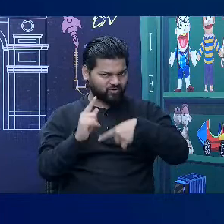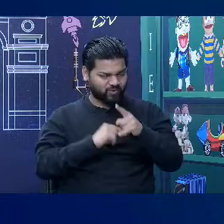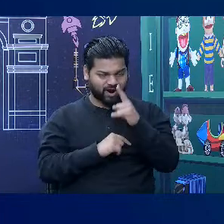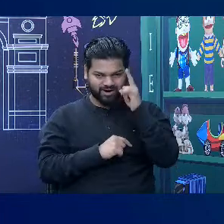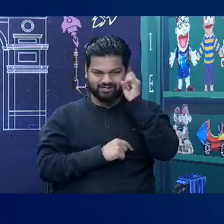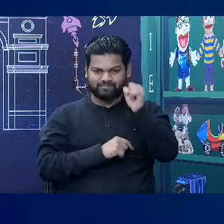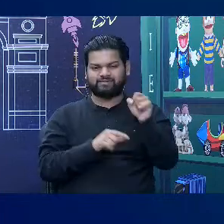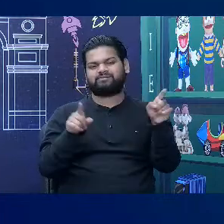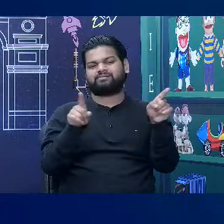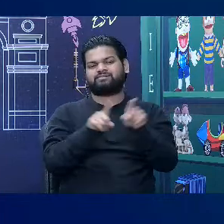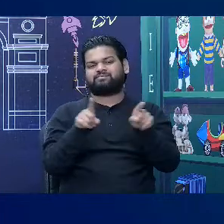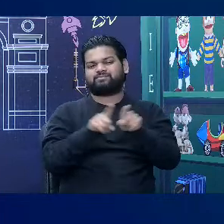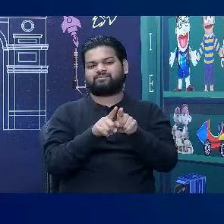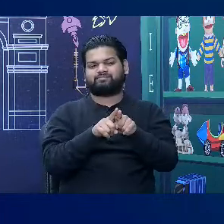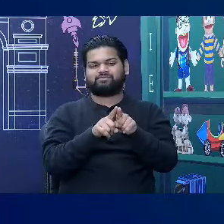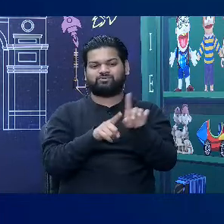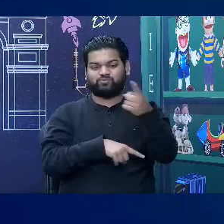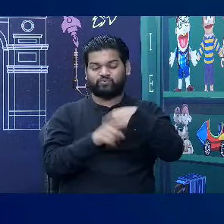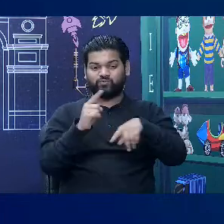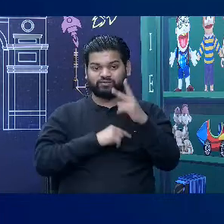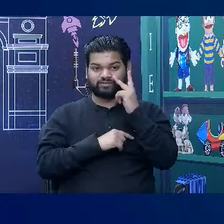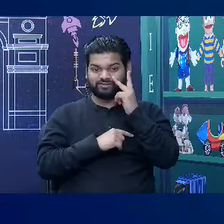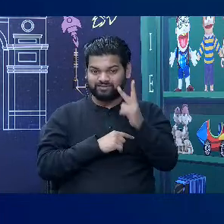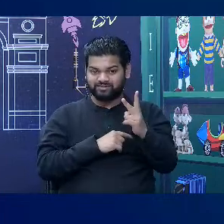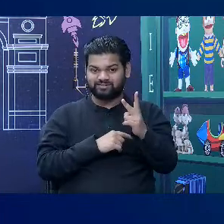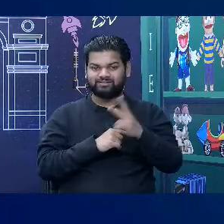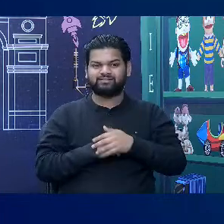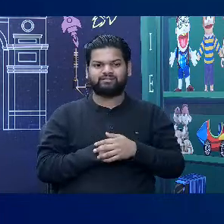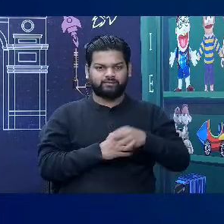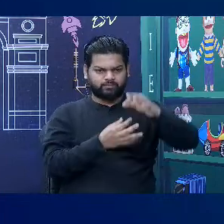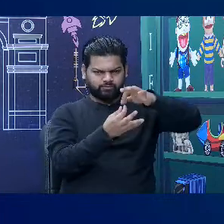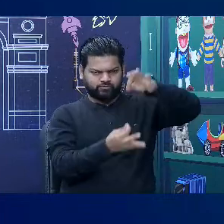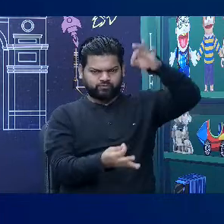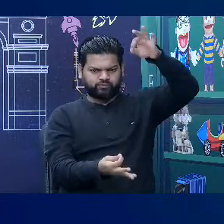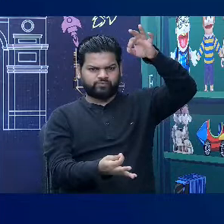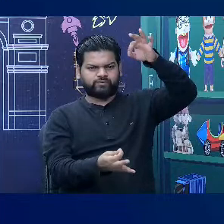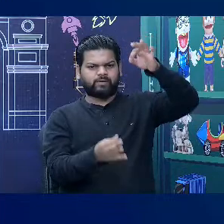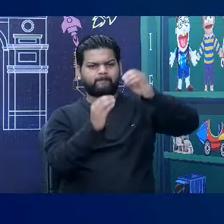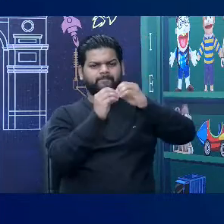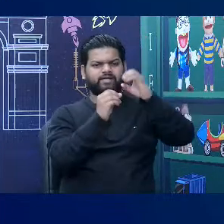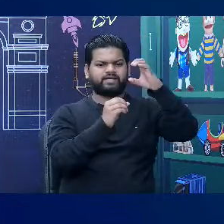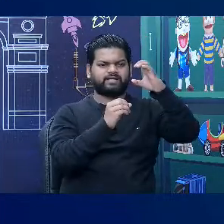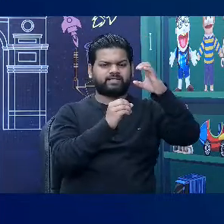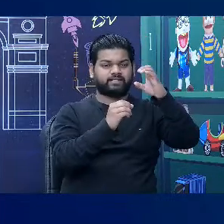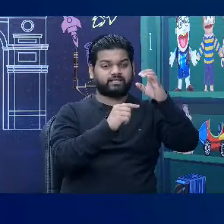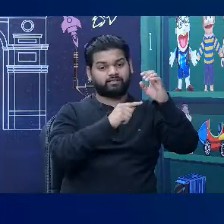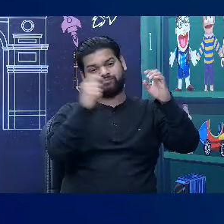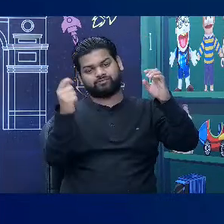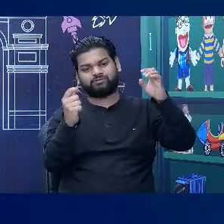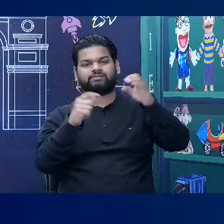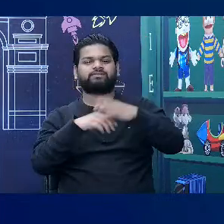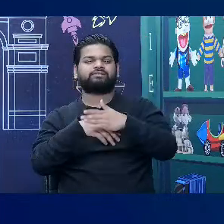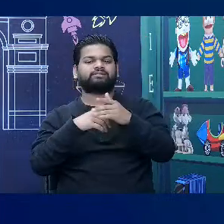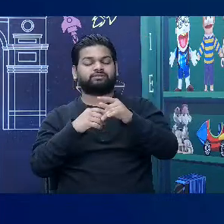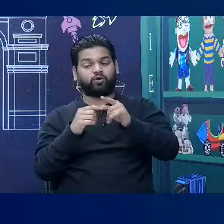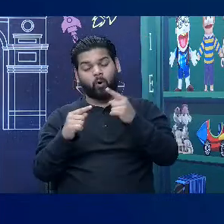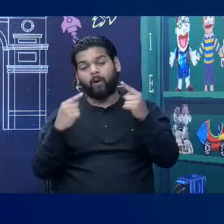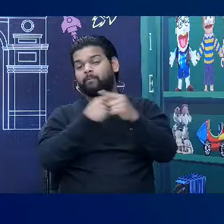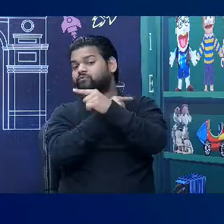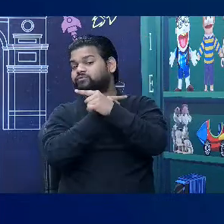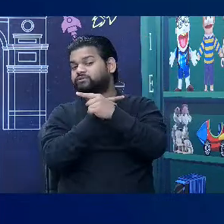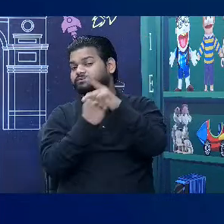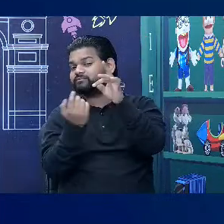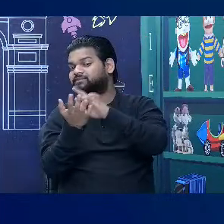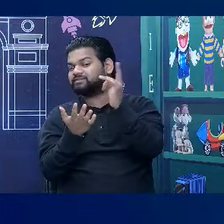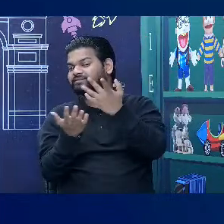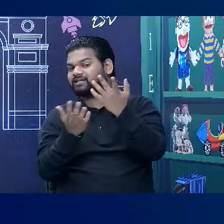के opposite में कौन सी side है? Perpendicular BC. Right. And what is the base? BA. And hypotenuse तो fix है, that